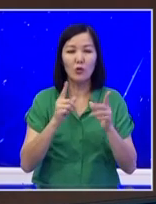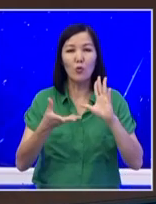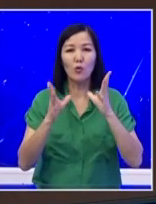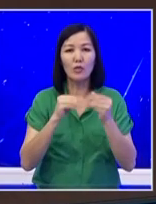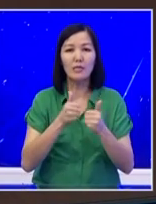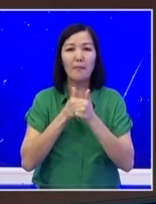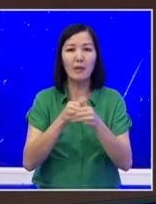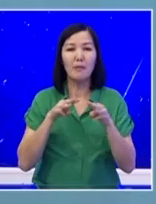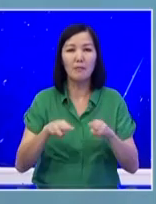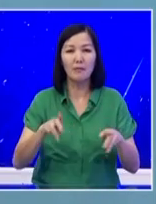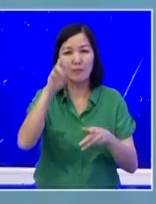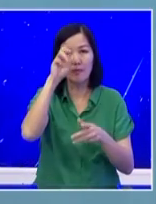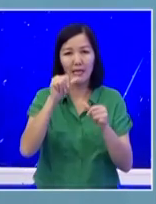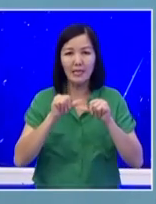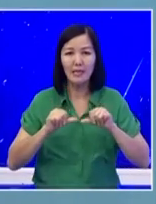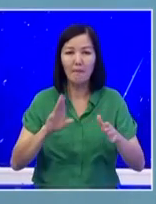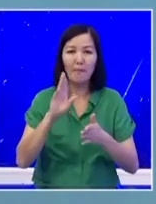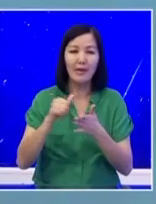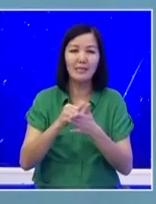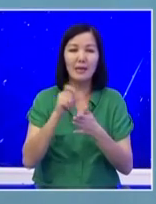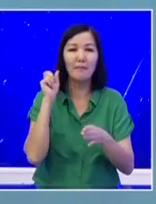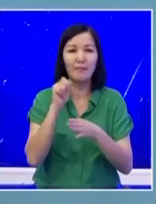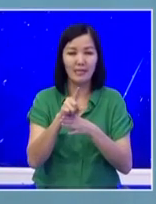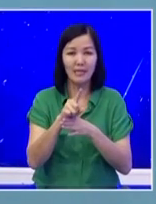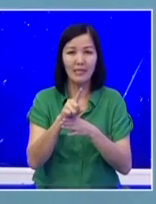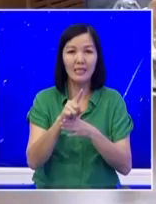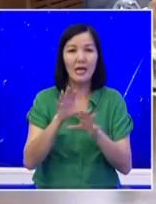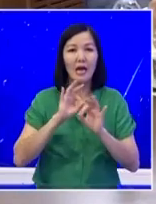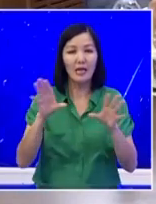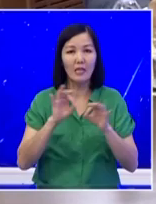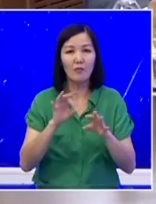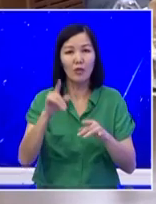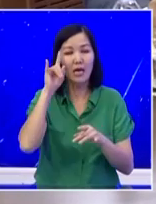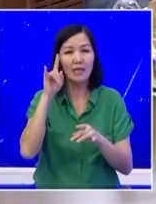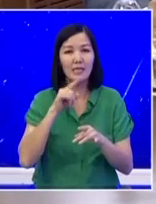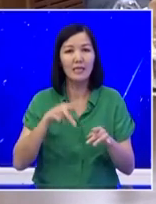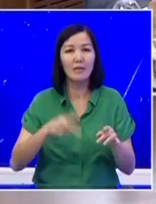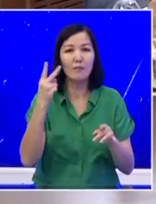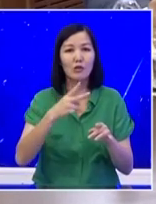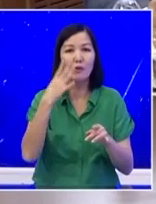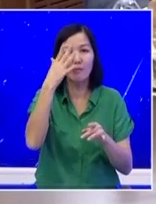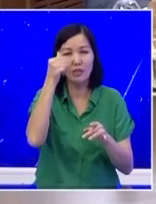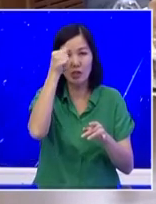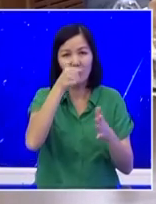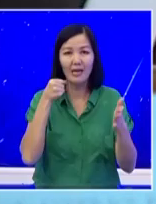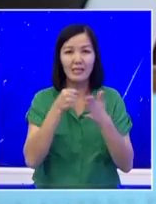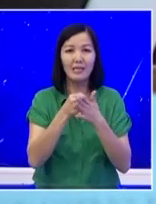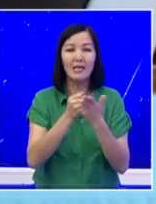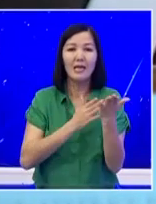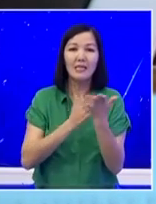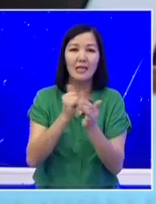қорытындысында премьер-министр мемлекеттік комиссияның басты міндетін атап өтті. Яғни Қазақстанның 2025 жылға